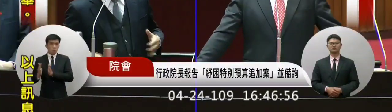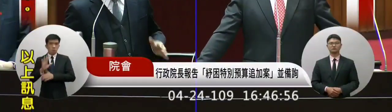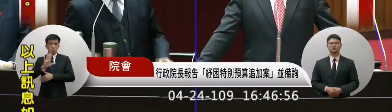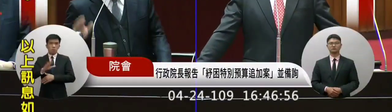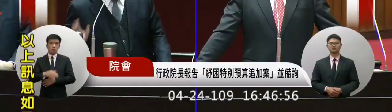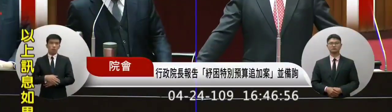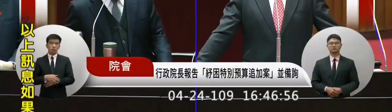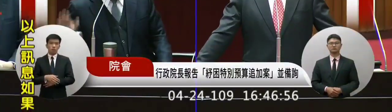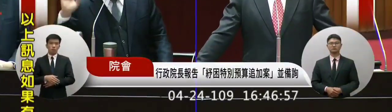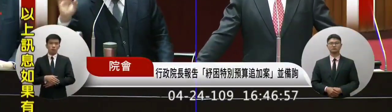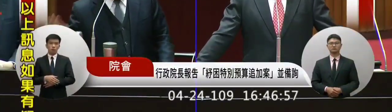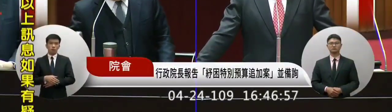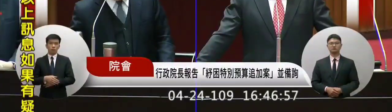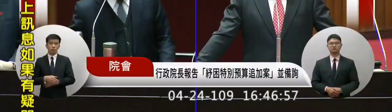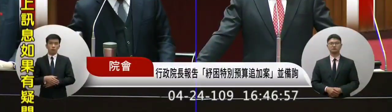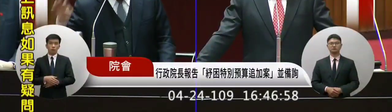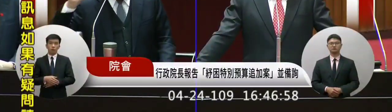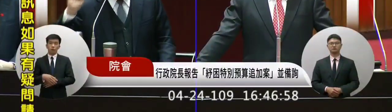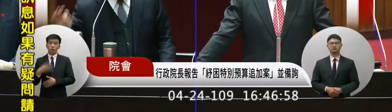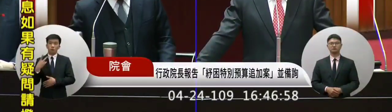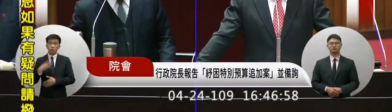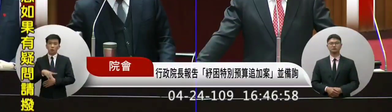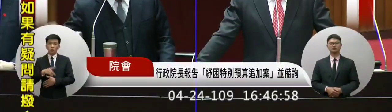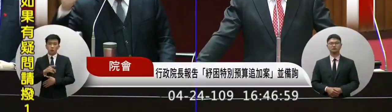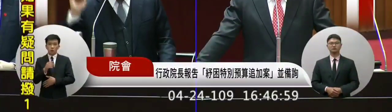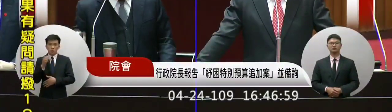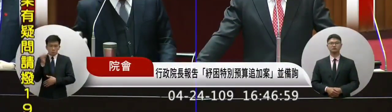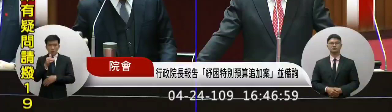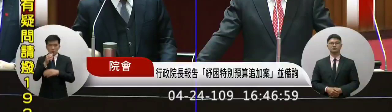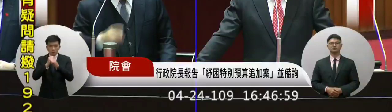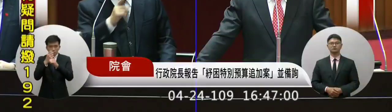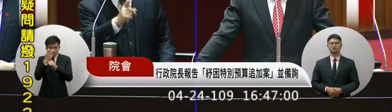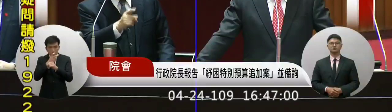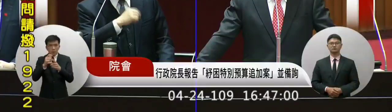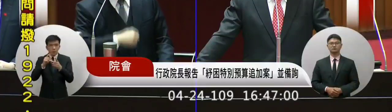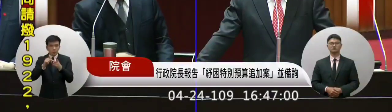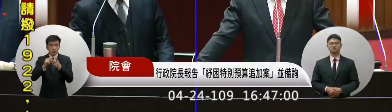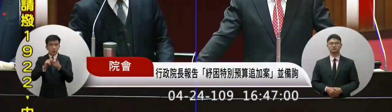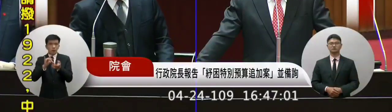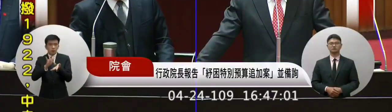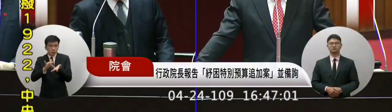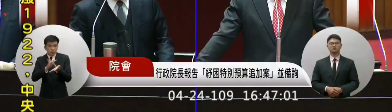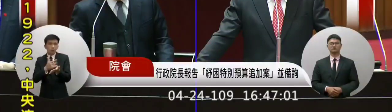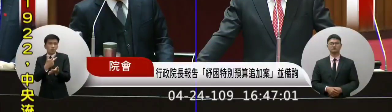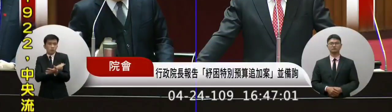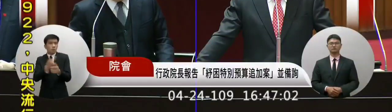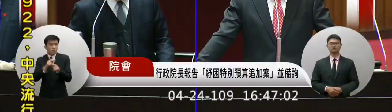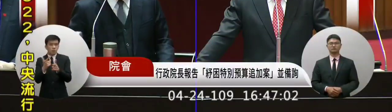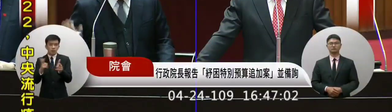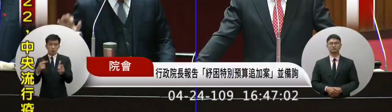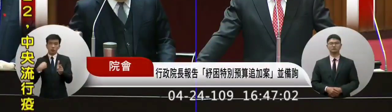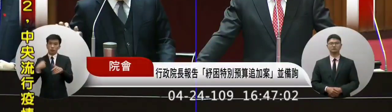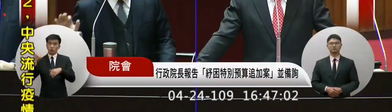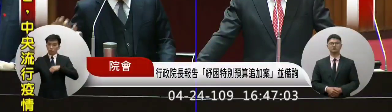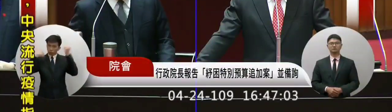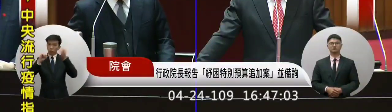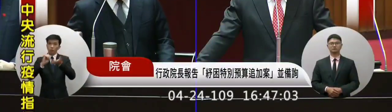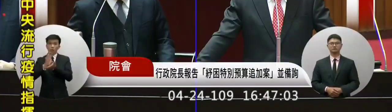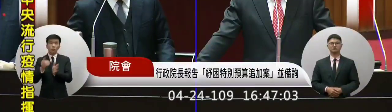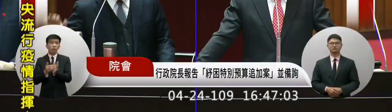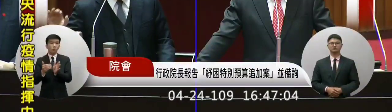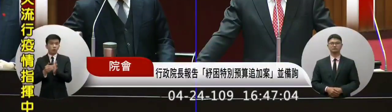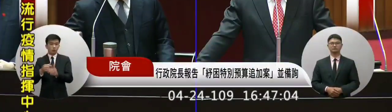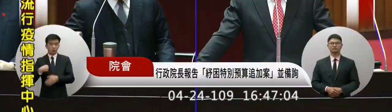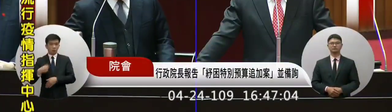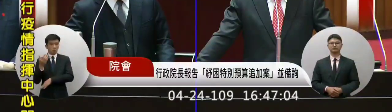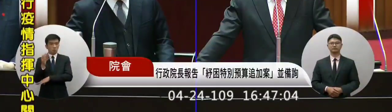备。那至于快筛疫苗药物，如同我早上报告所说，我们也非